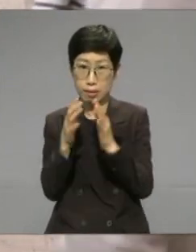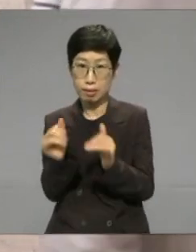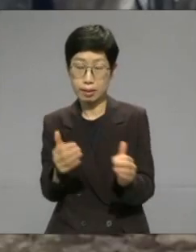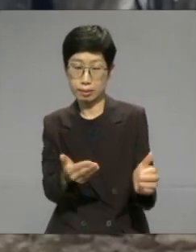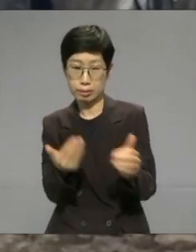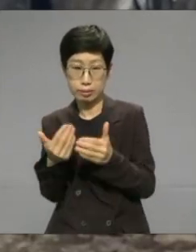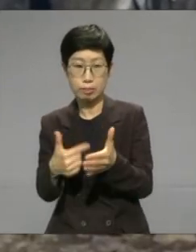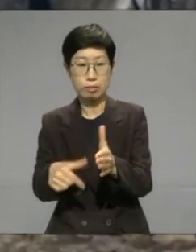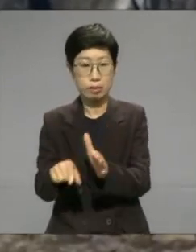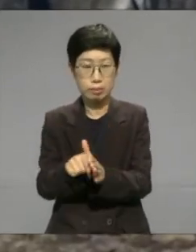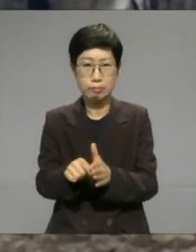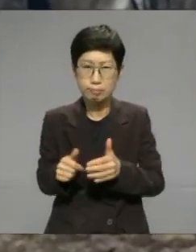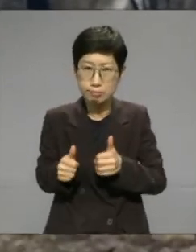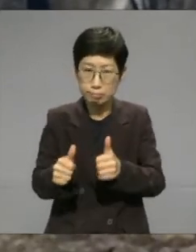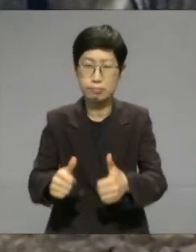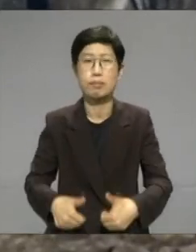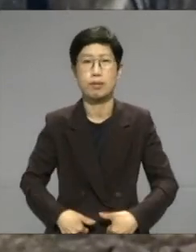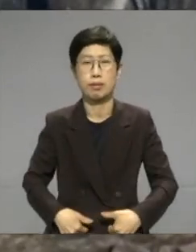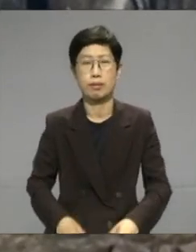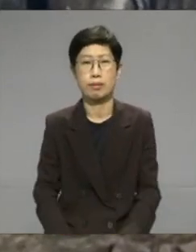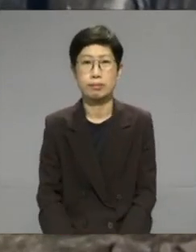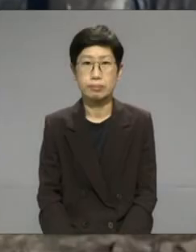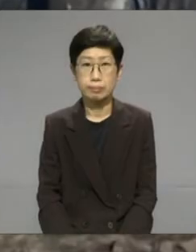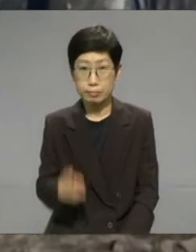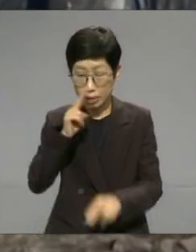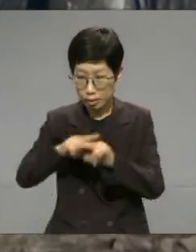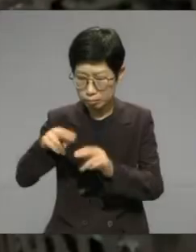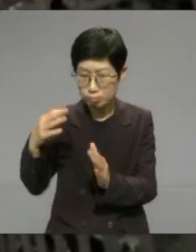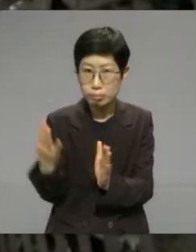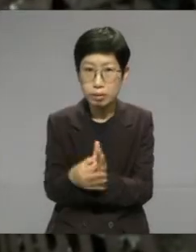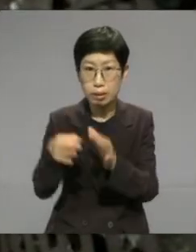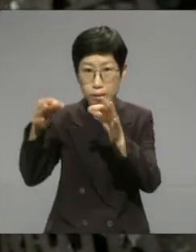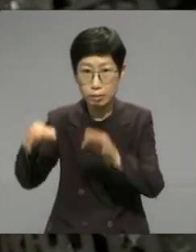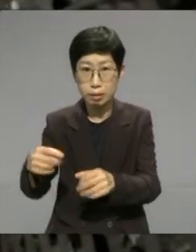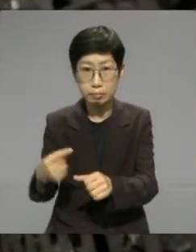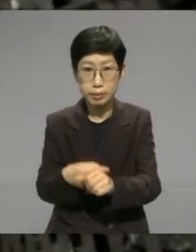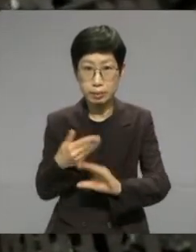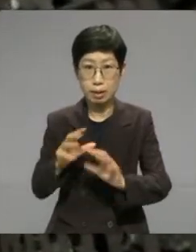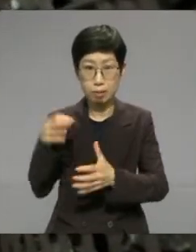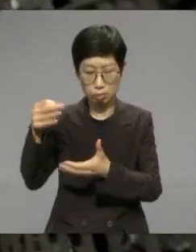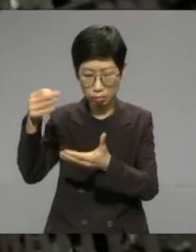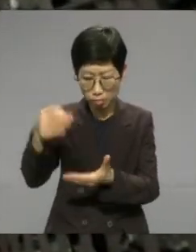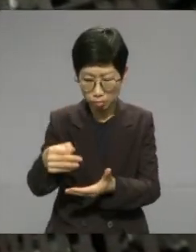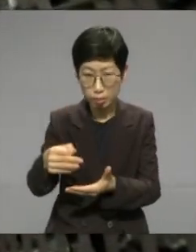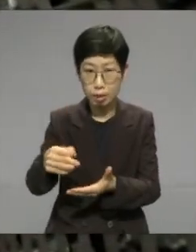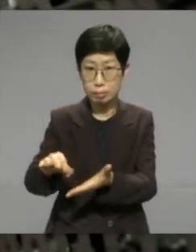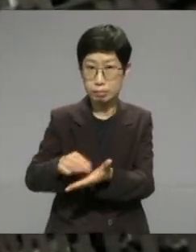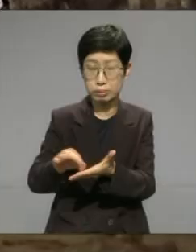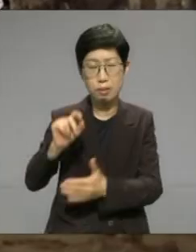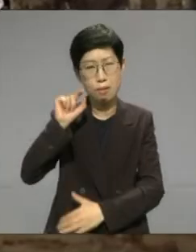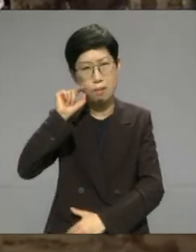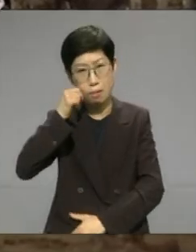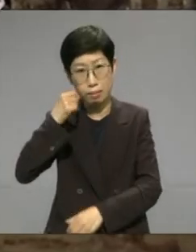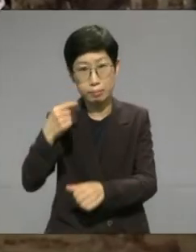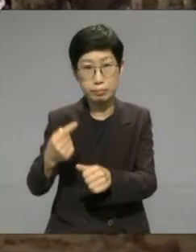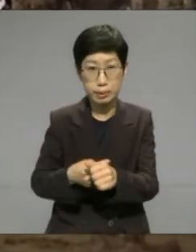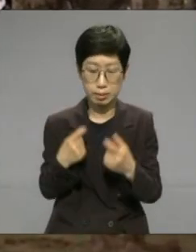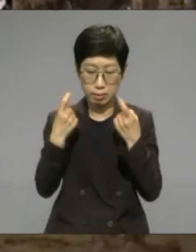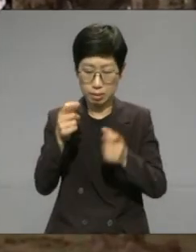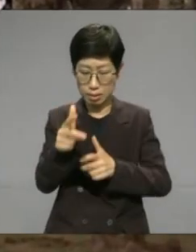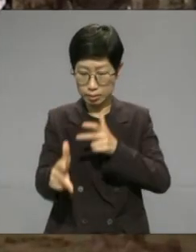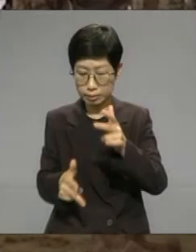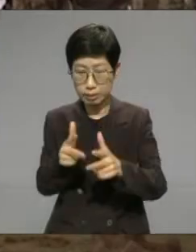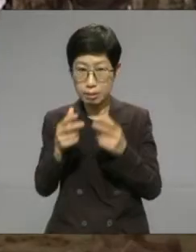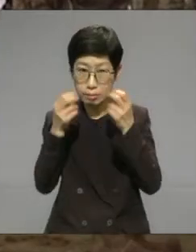faire. 알제리는 저유가 시대를 맞아 외환 보유고와 국가 재정이 부족해지면서 관광